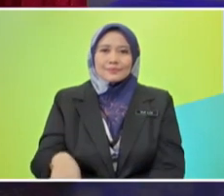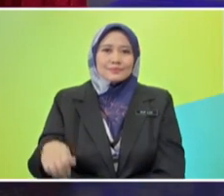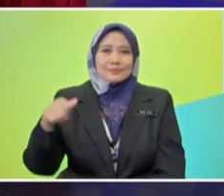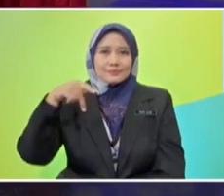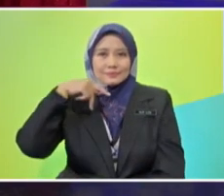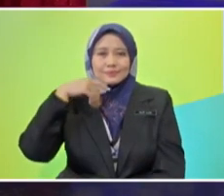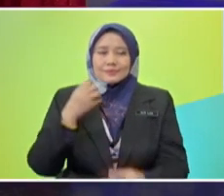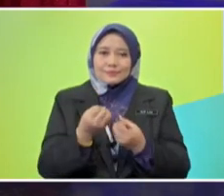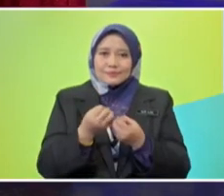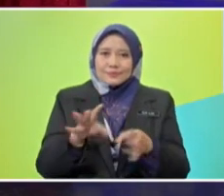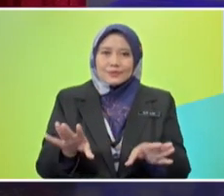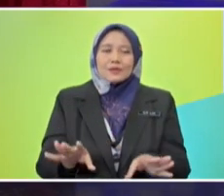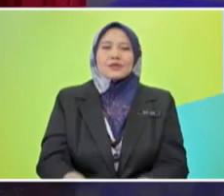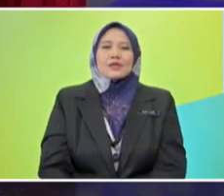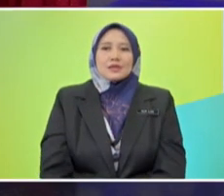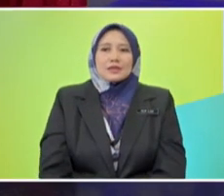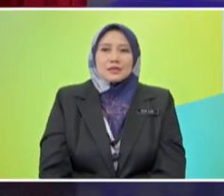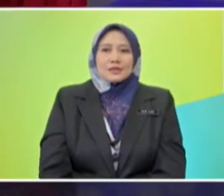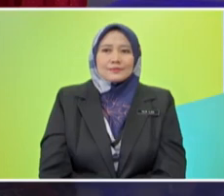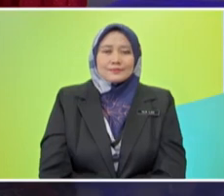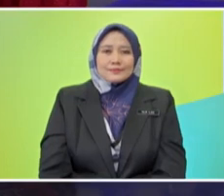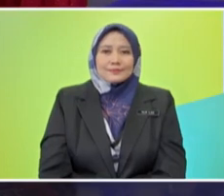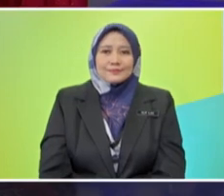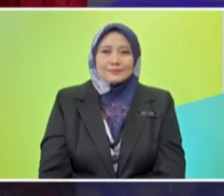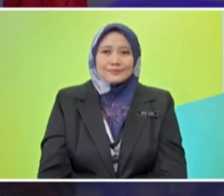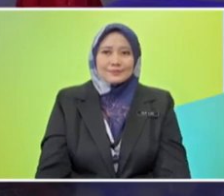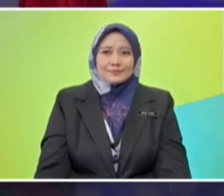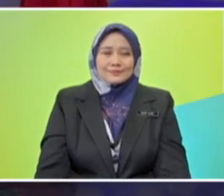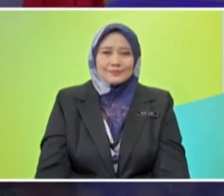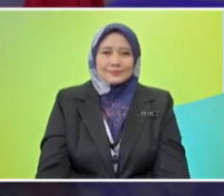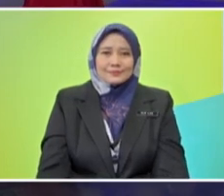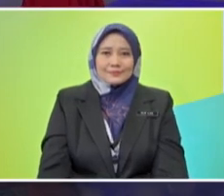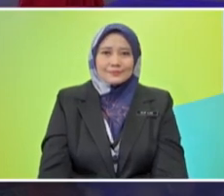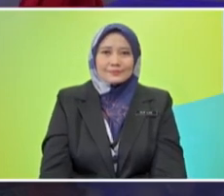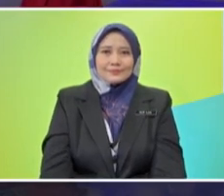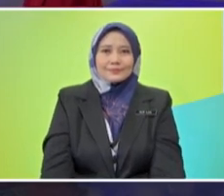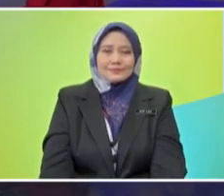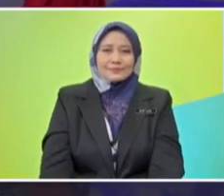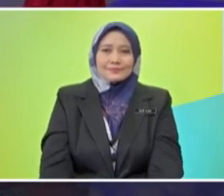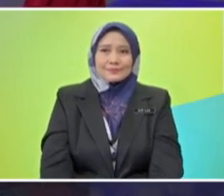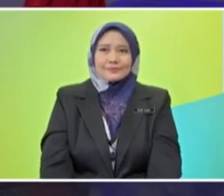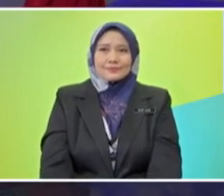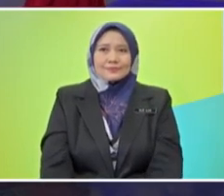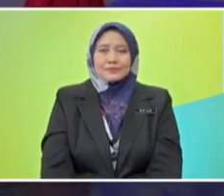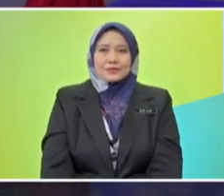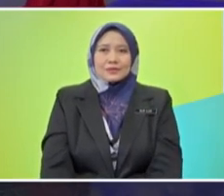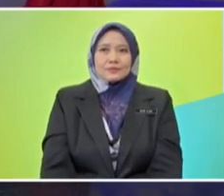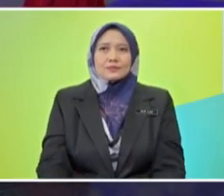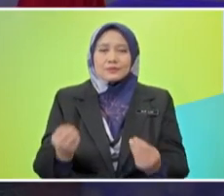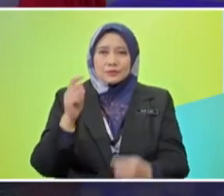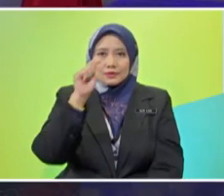jawapannya, nampaknya Amni tengah menulis dengan marker pen kat situ. Kalau macam tu, cikgu nak tanya Alisha lah.